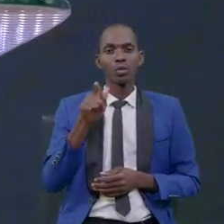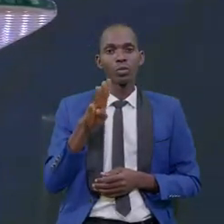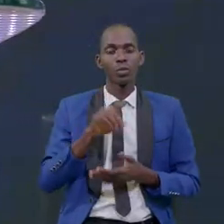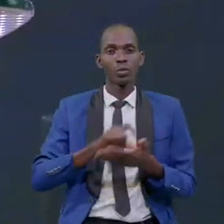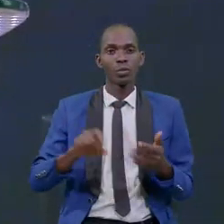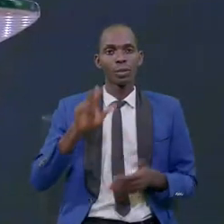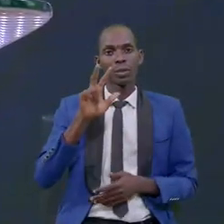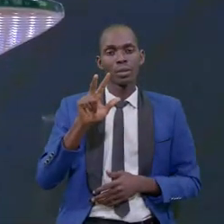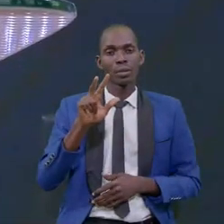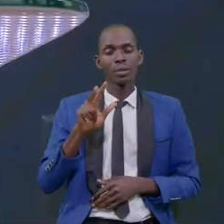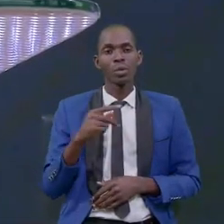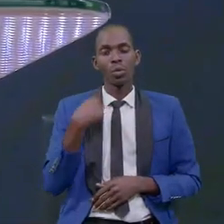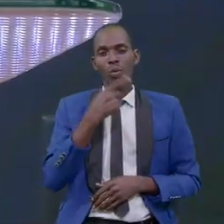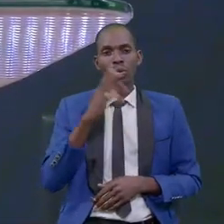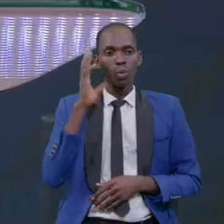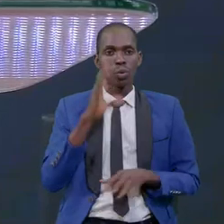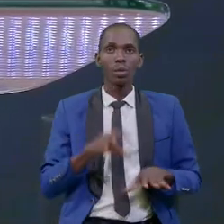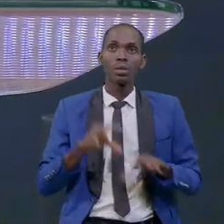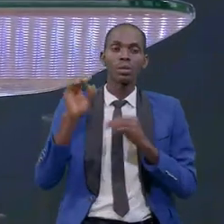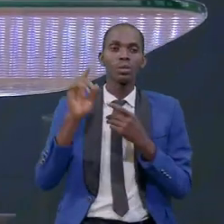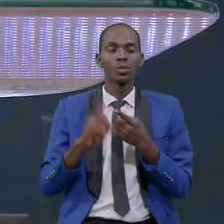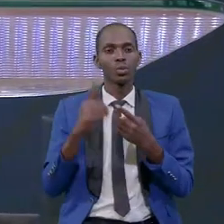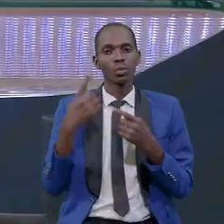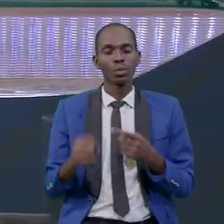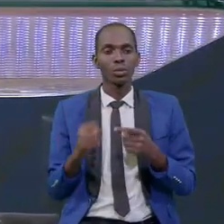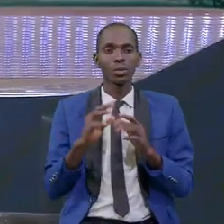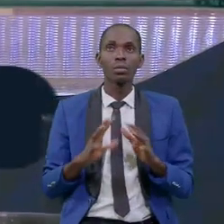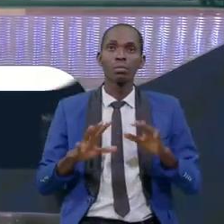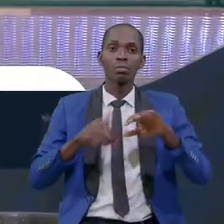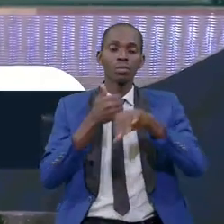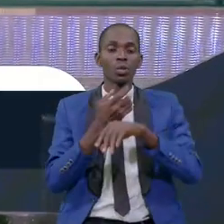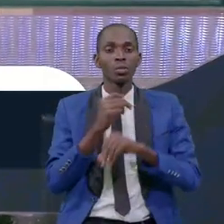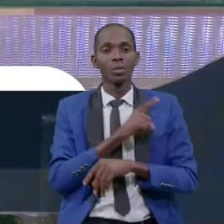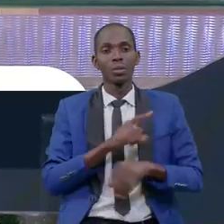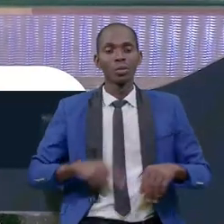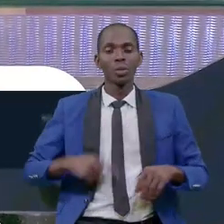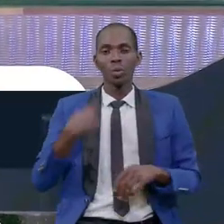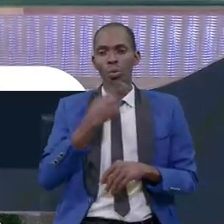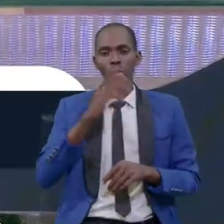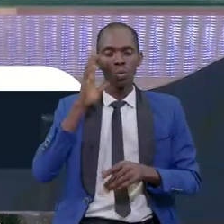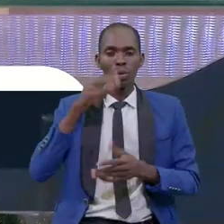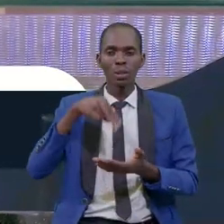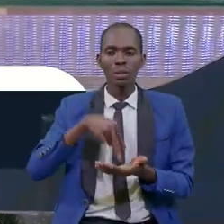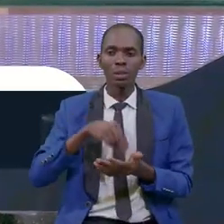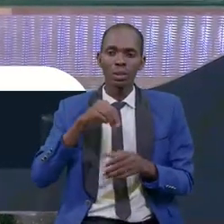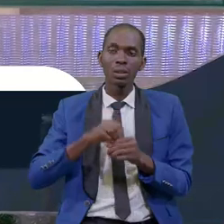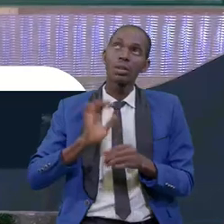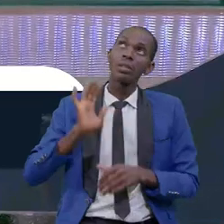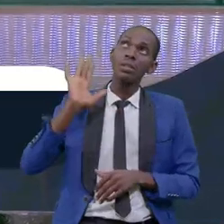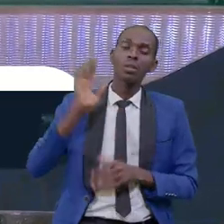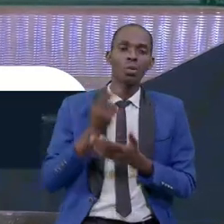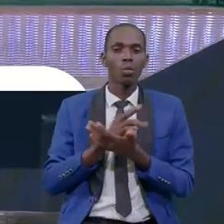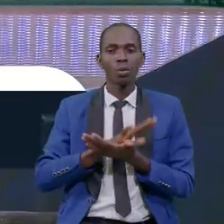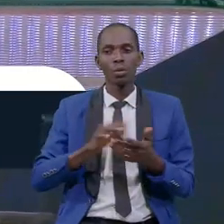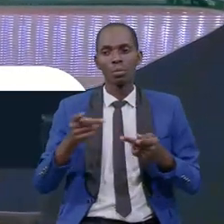24. Verset 3 dit, « Qui pourra monter à la montagne de l'Éternel, qui s'élèvera jusqu'à son